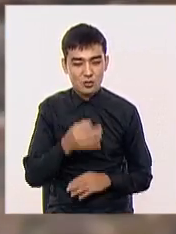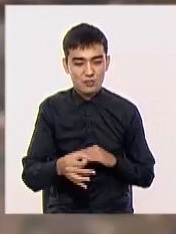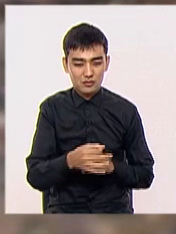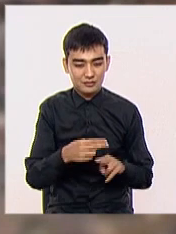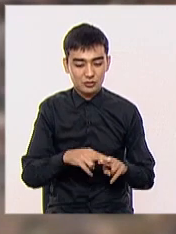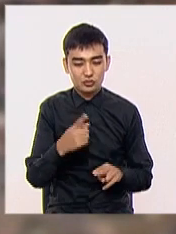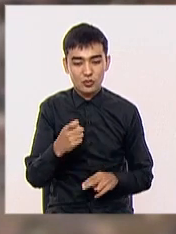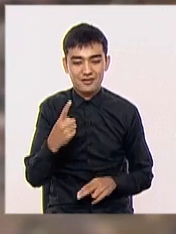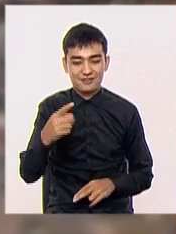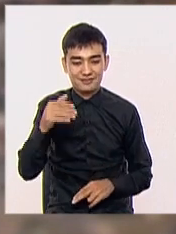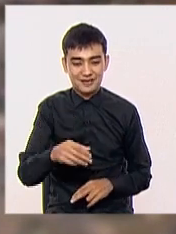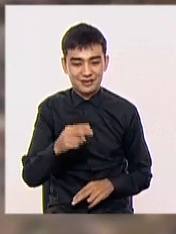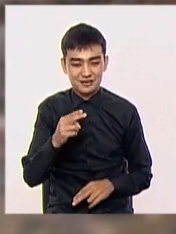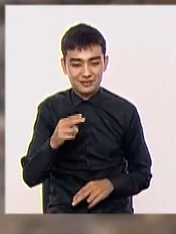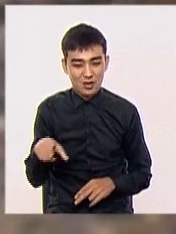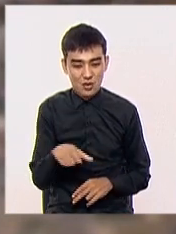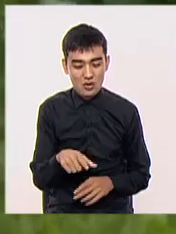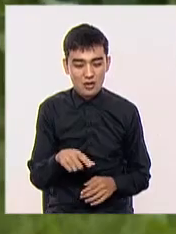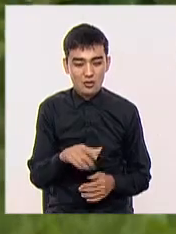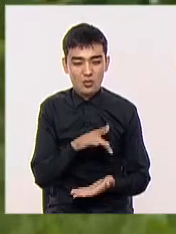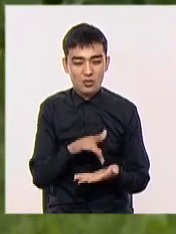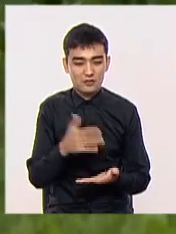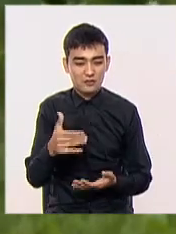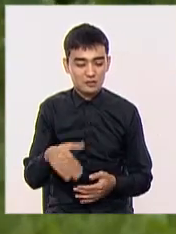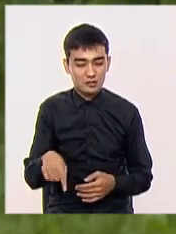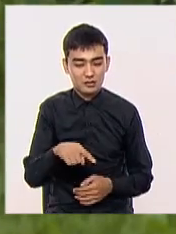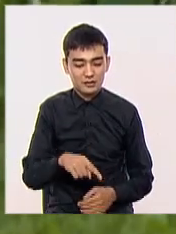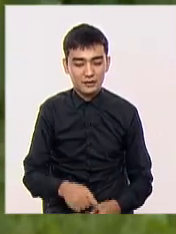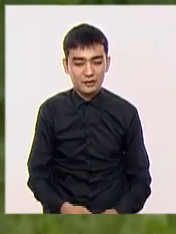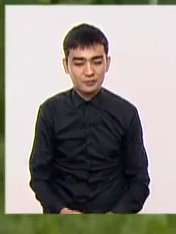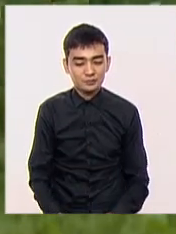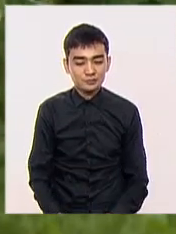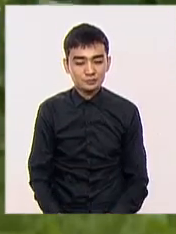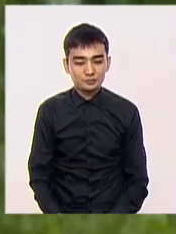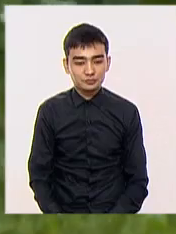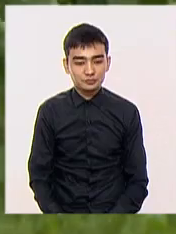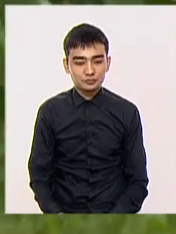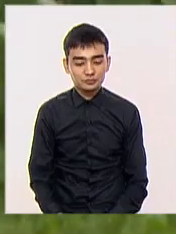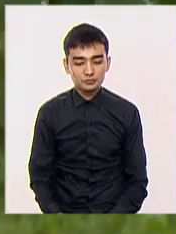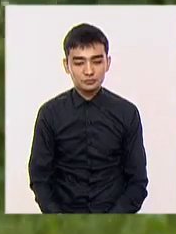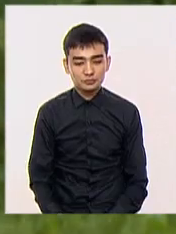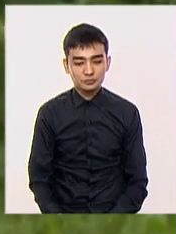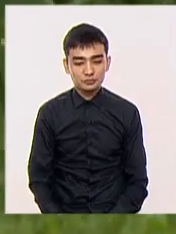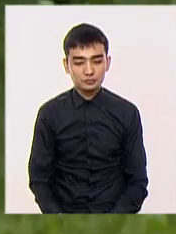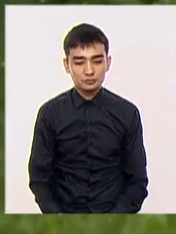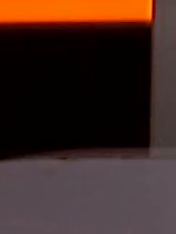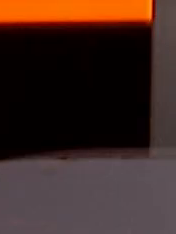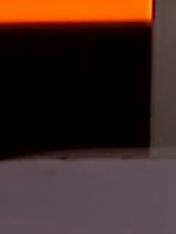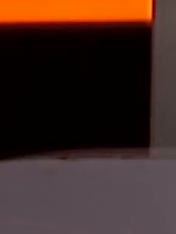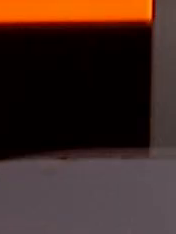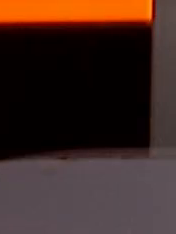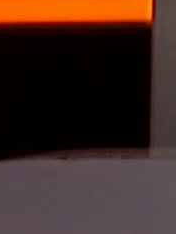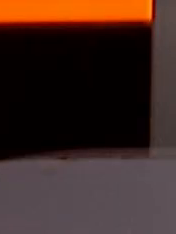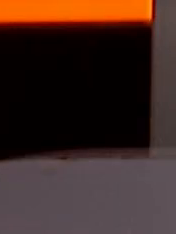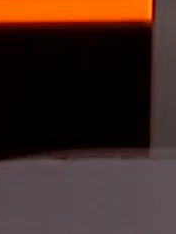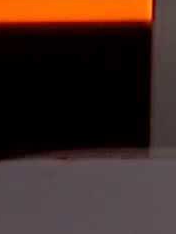шақырым жол елді мекендердегі жолдар. Өмір Серікбекұлы, Дидар Елеуов, Информбюро, Нұр Сұлтан.